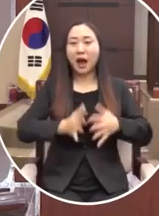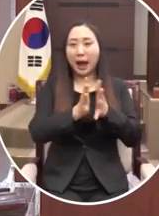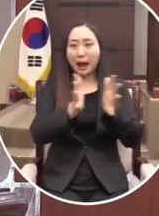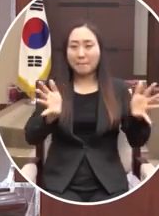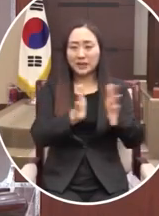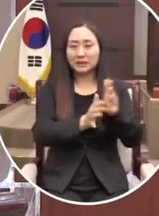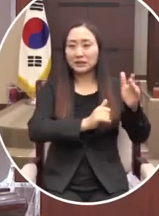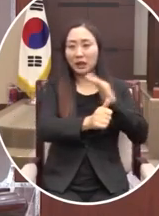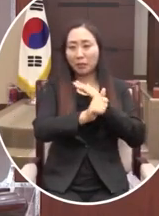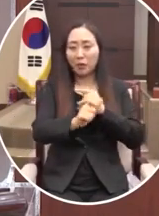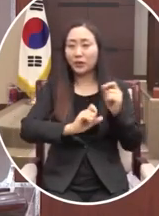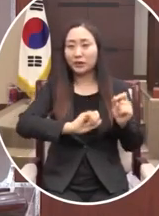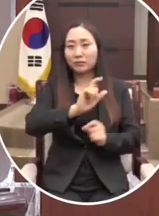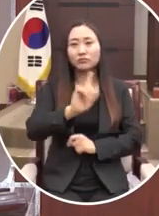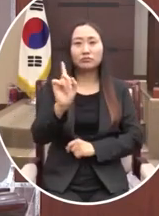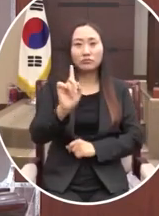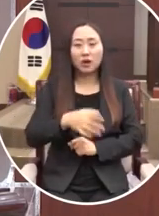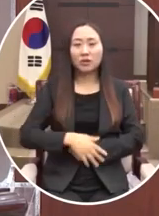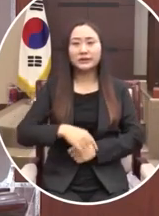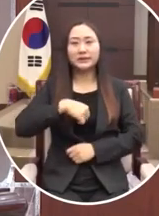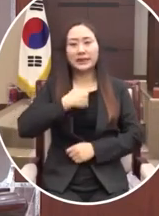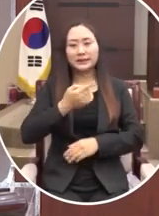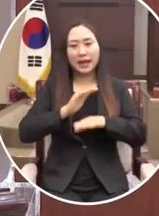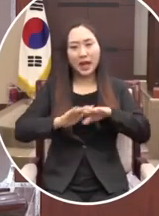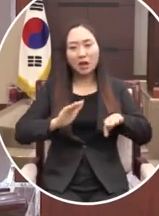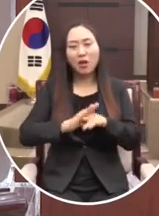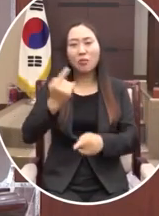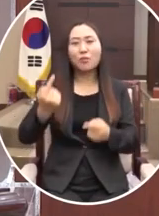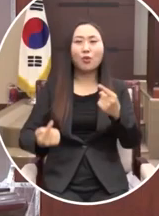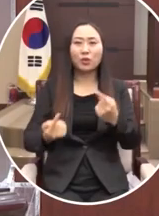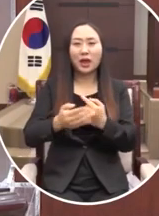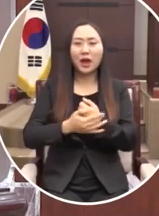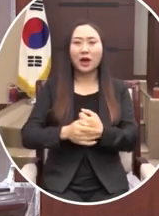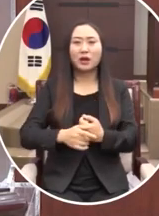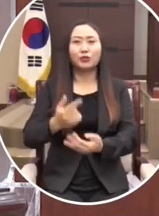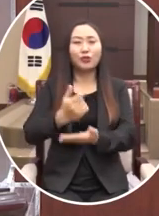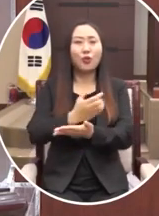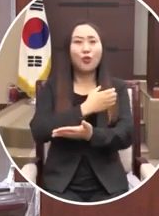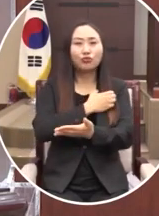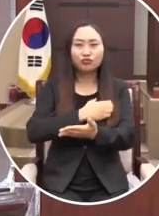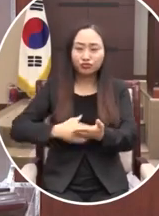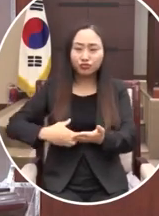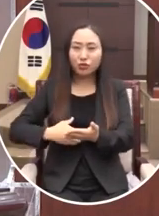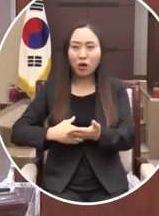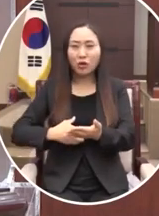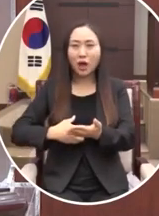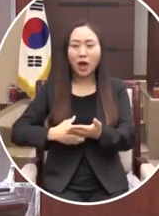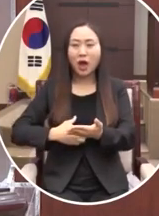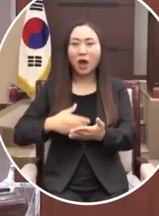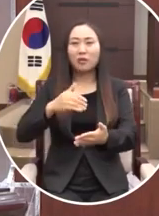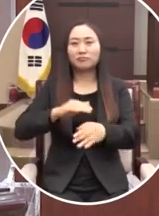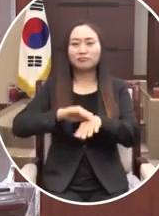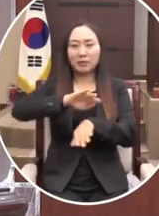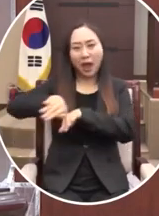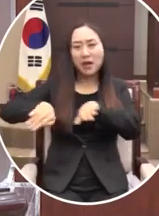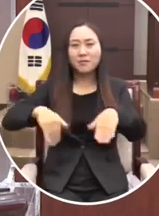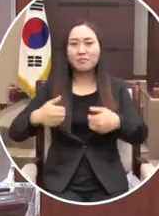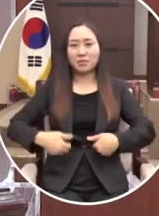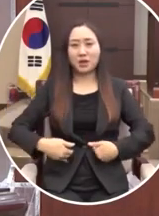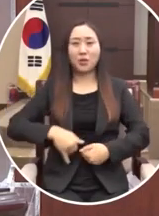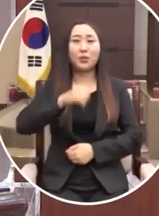아파트 동대표들 대다수는 자체적인 해결보다는 지자체의 강력한 개입을 요청하고 있는 것으로 나타난